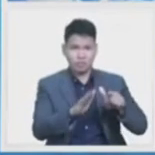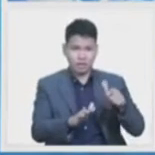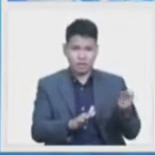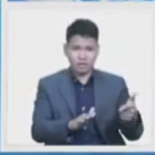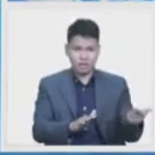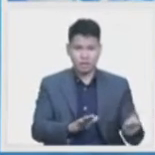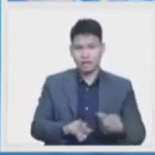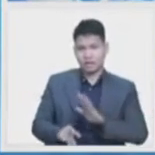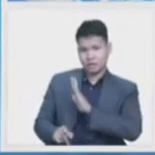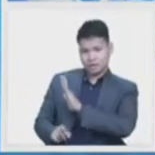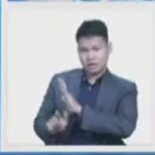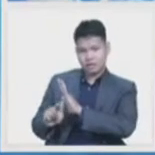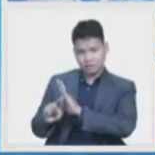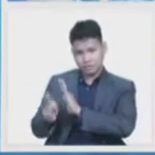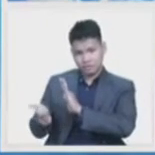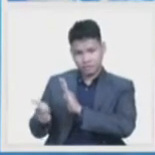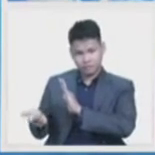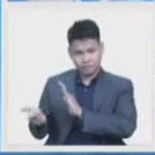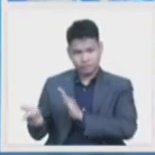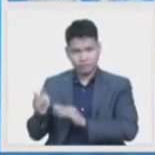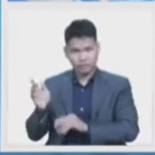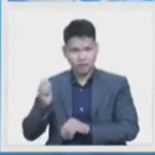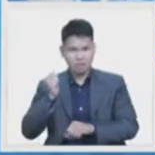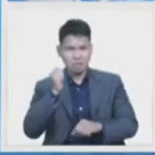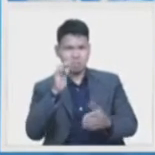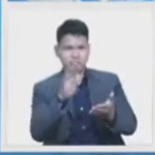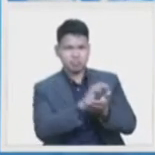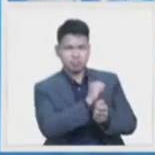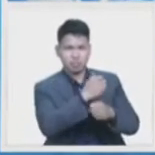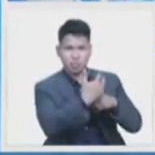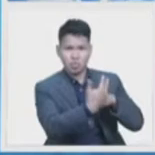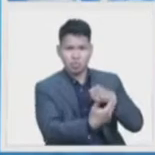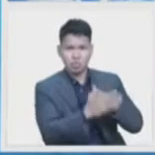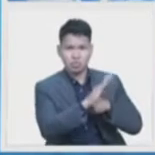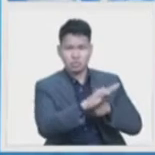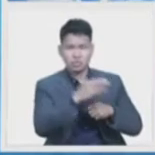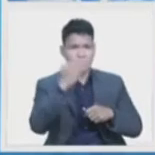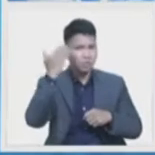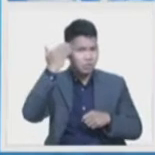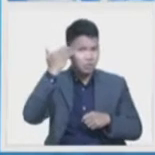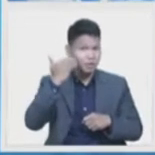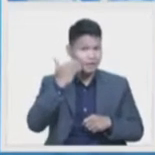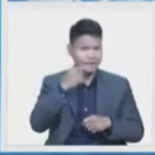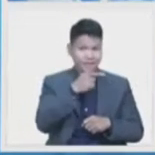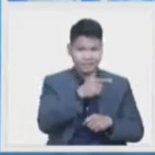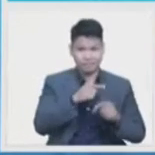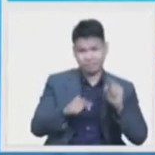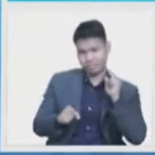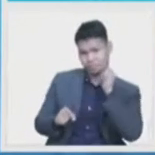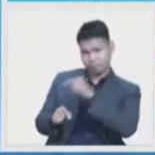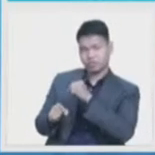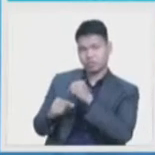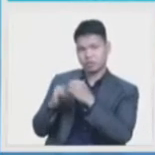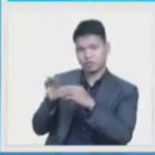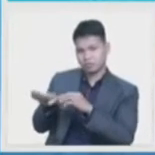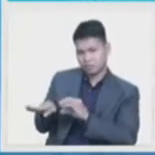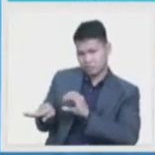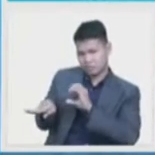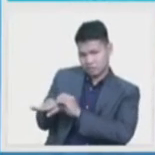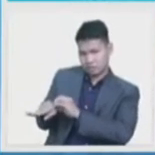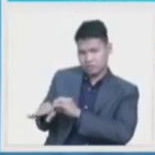iyang kaliwat. Siya magasamad sa imong ulo o ikaw magasamad sa iyang